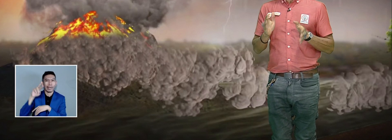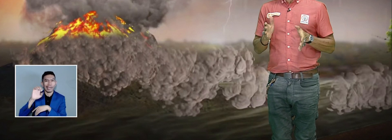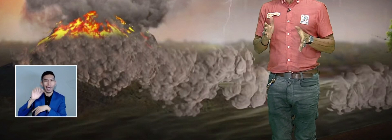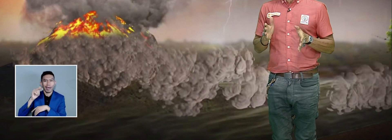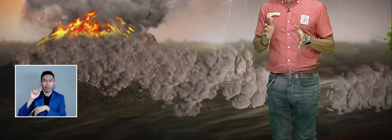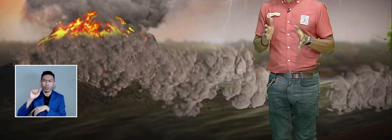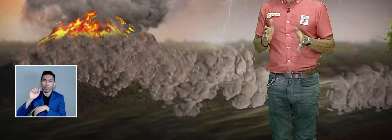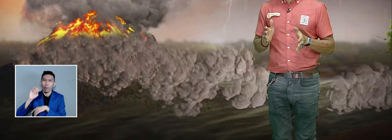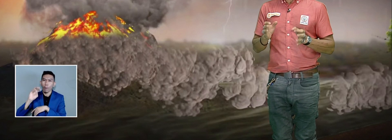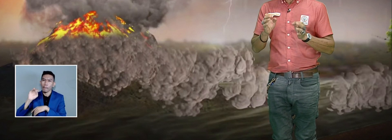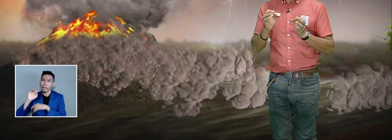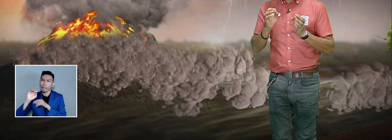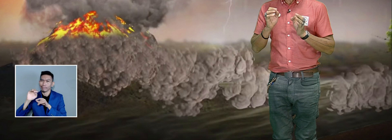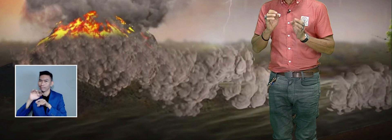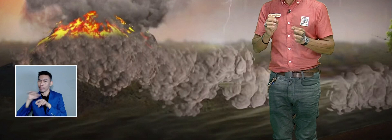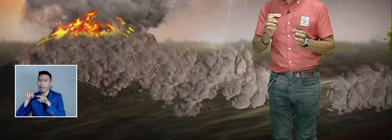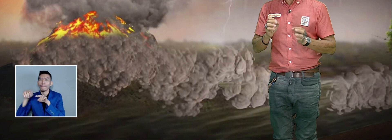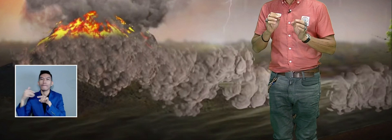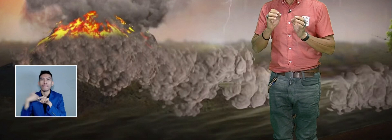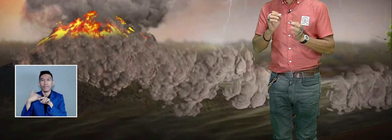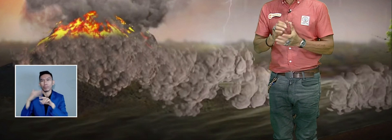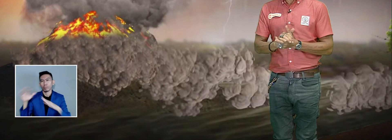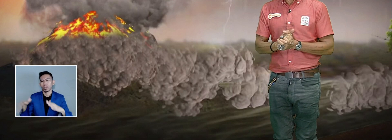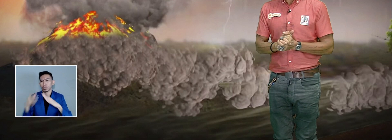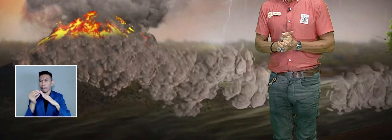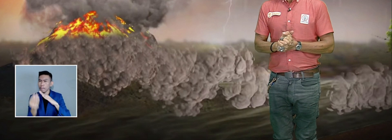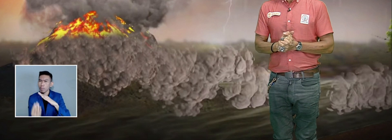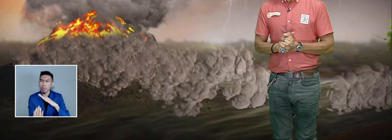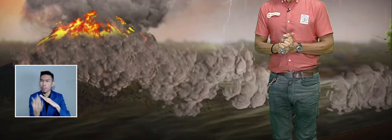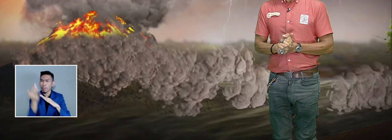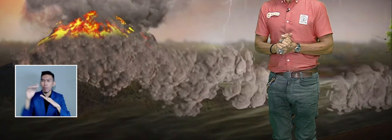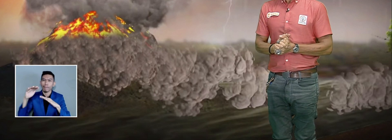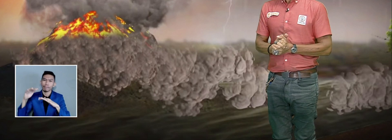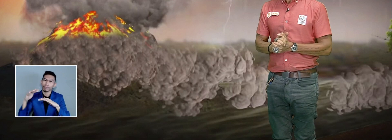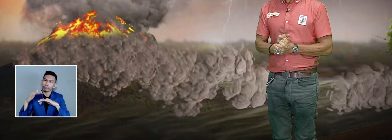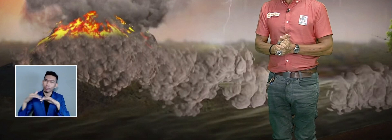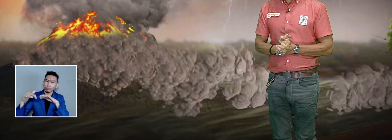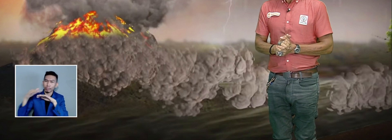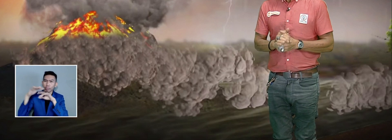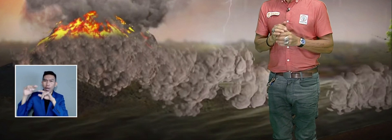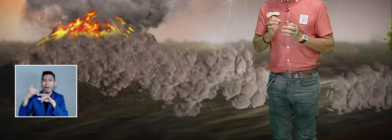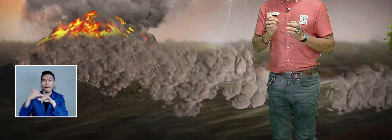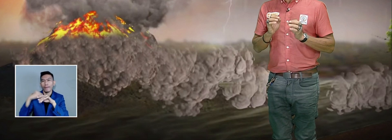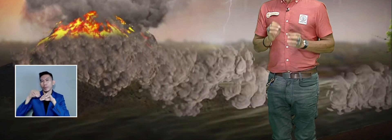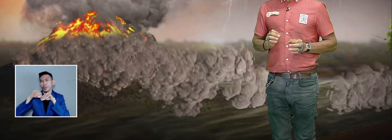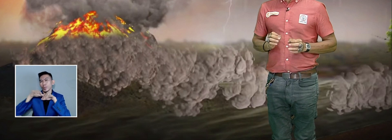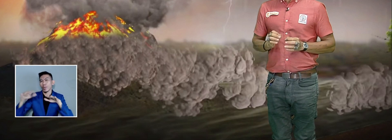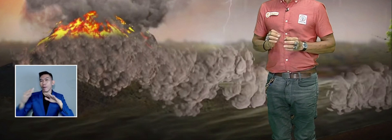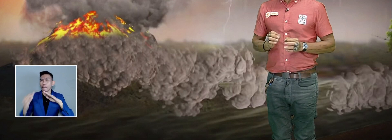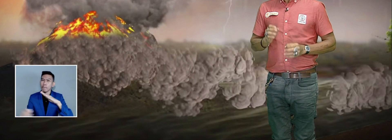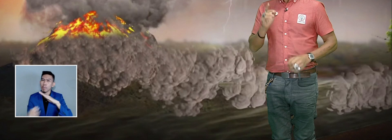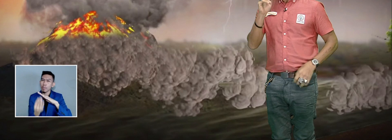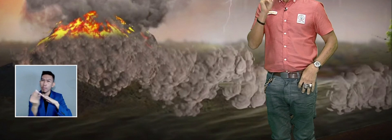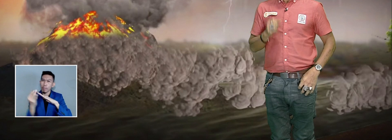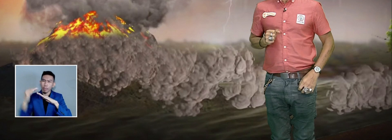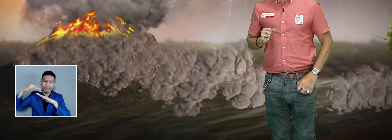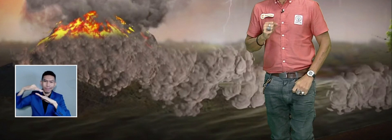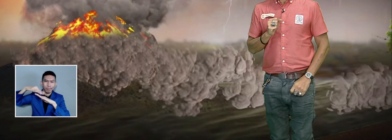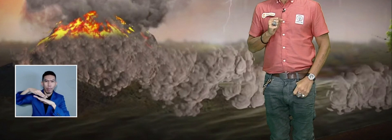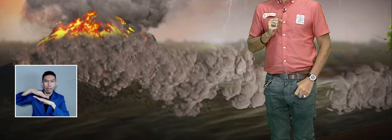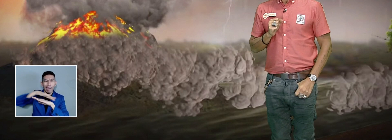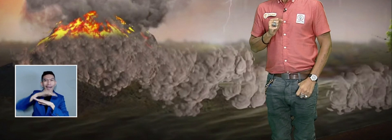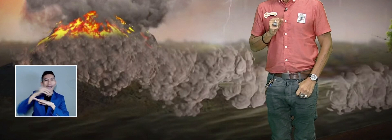ang posibilidad na magkakaroon ng pyroclastic density current o pyroclastic flow o base surge. Ano nga ba